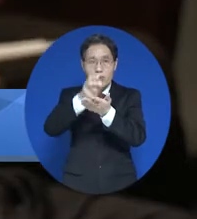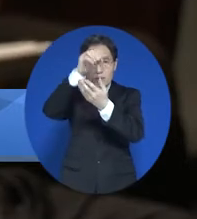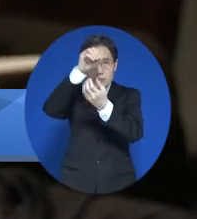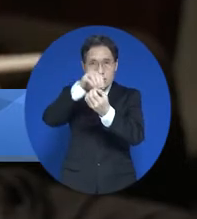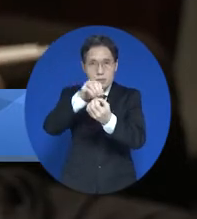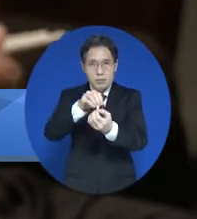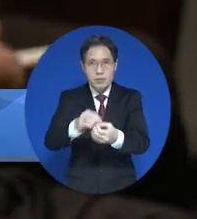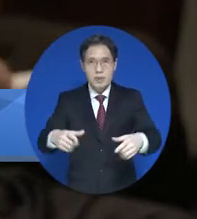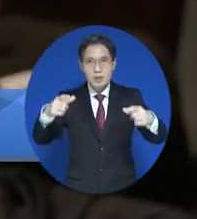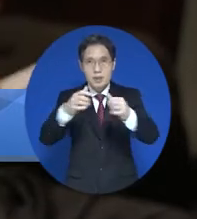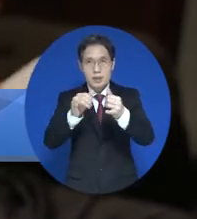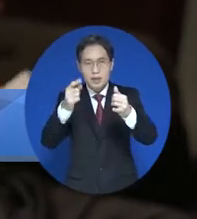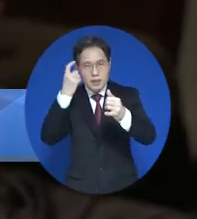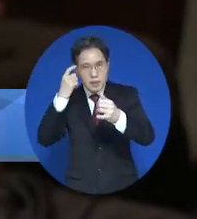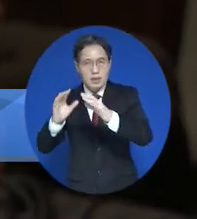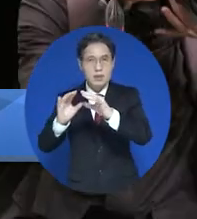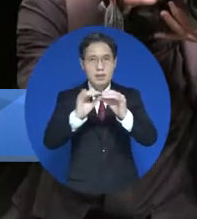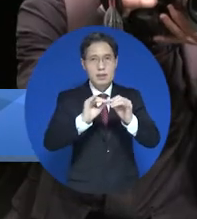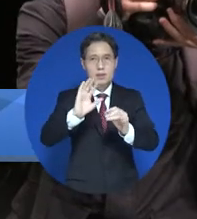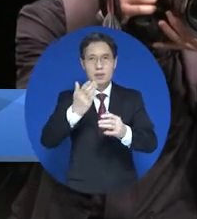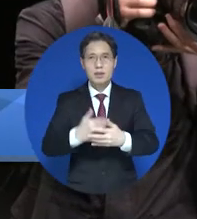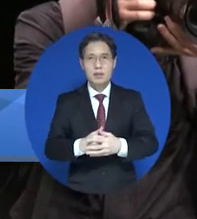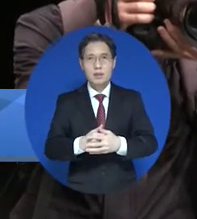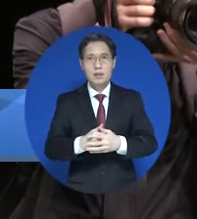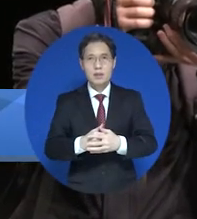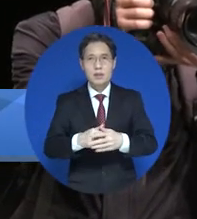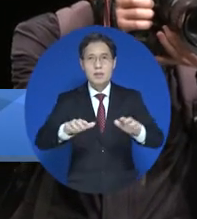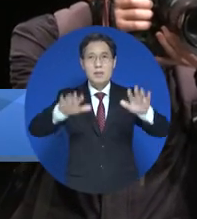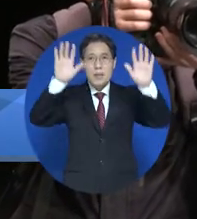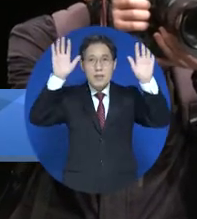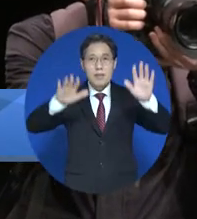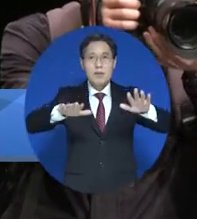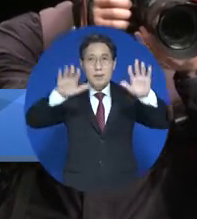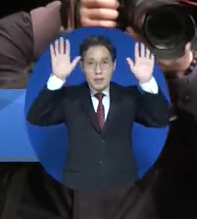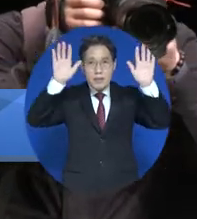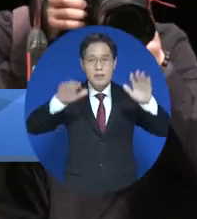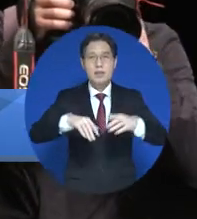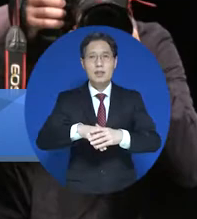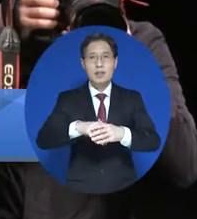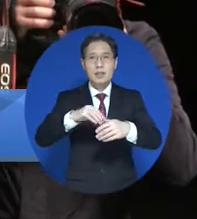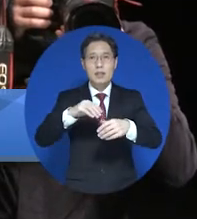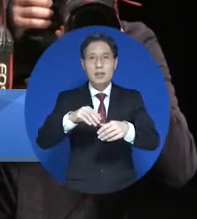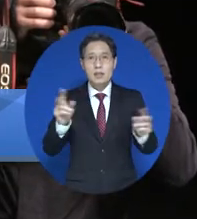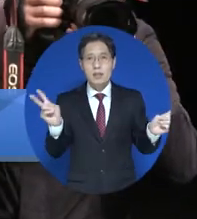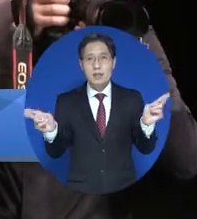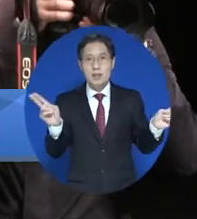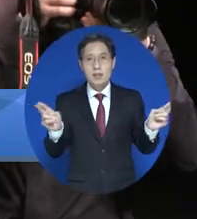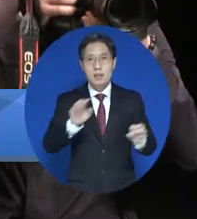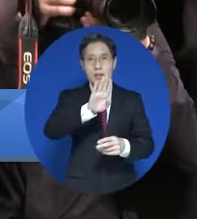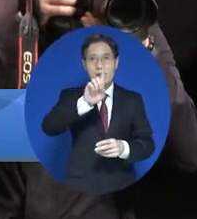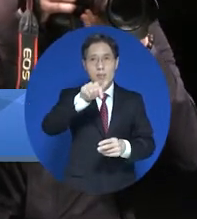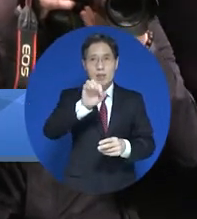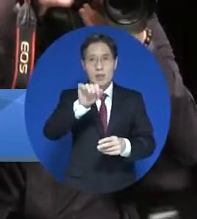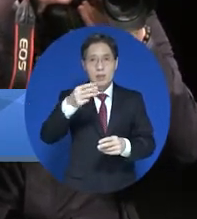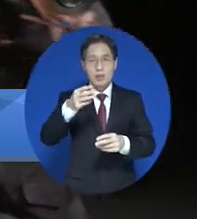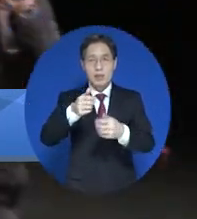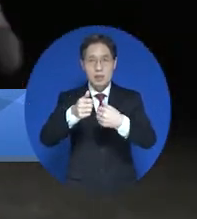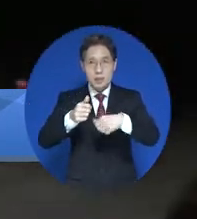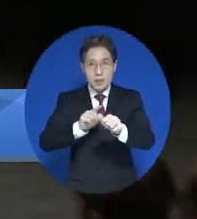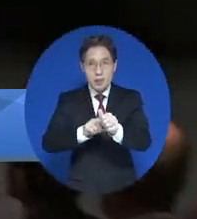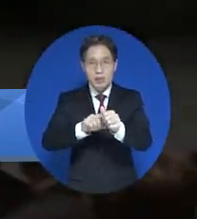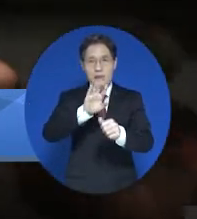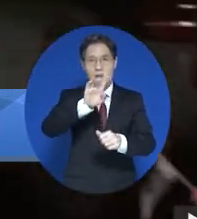시민과 함께 공유했습니다 이날 만세삼창 에는 경북 영덕군 바퀴 락 애국지사 에 자재인